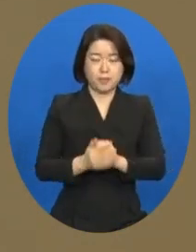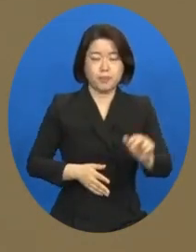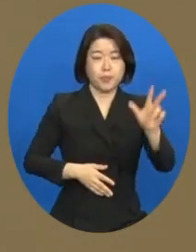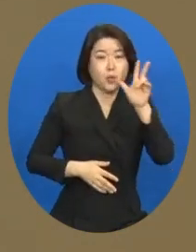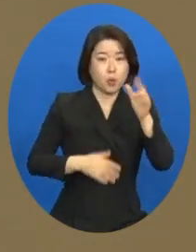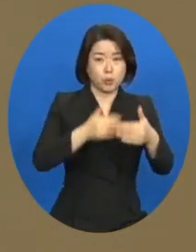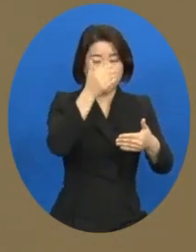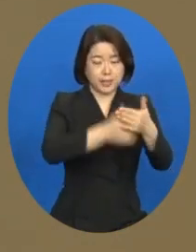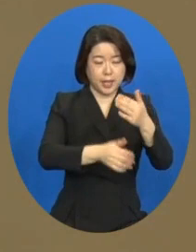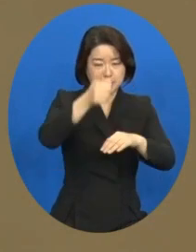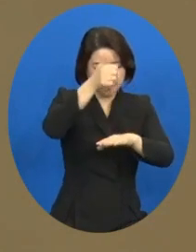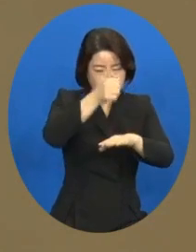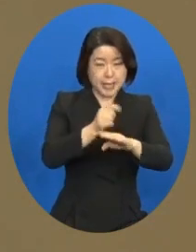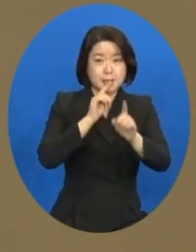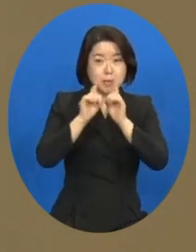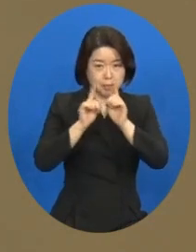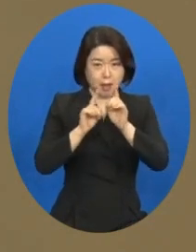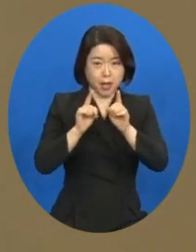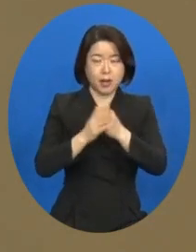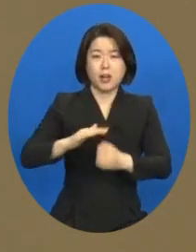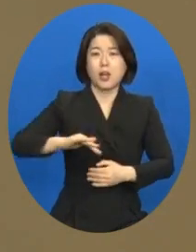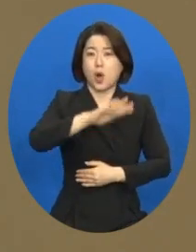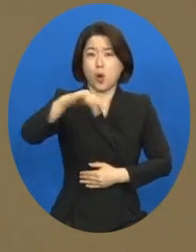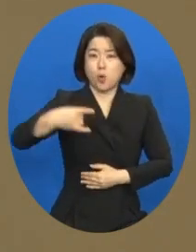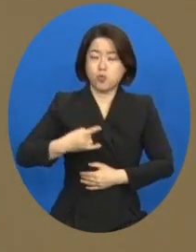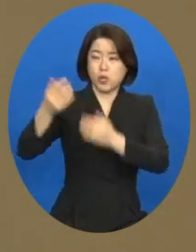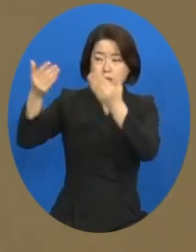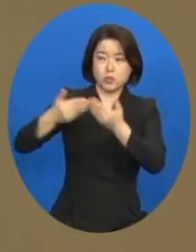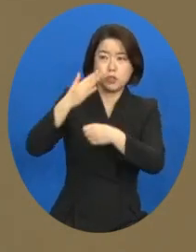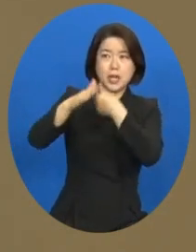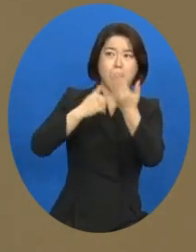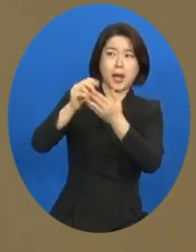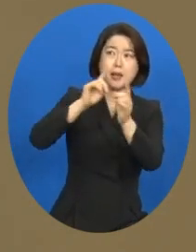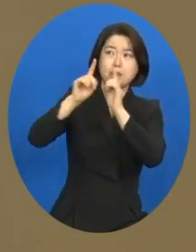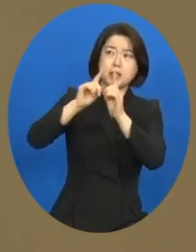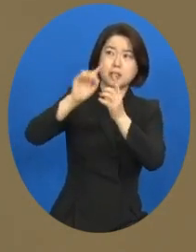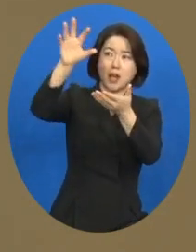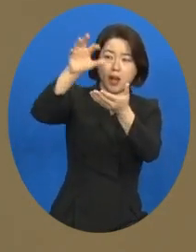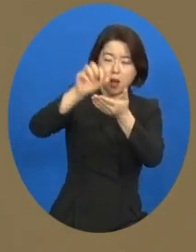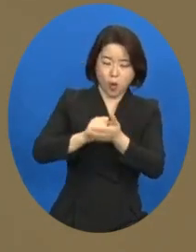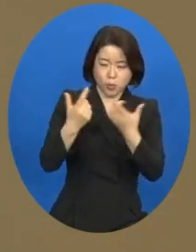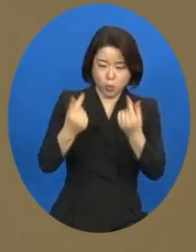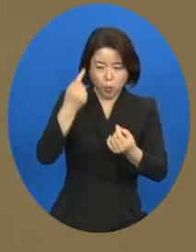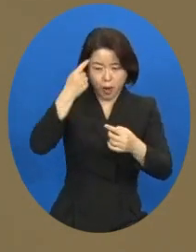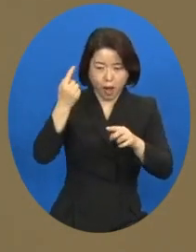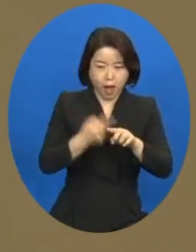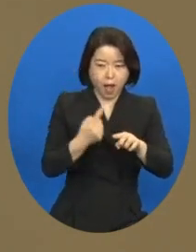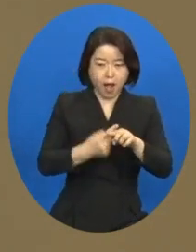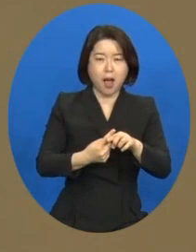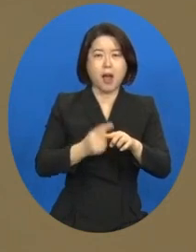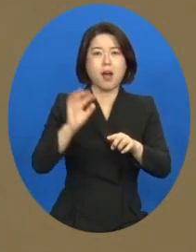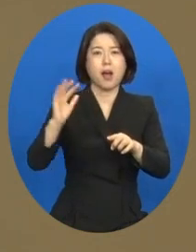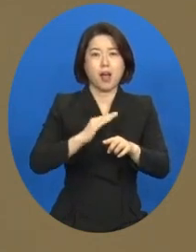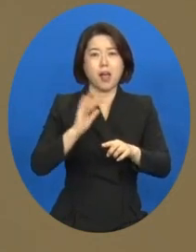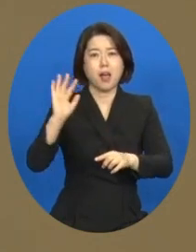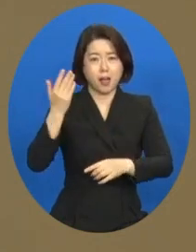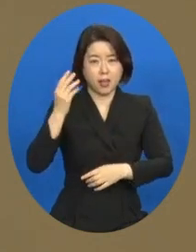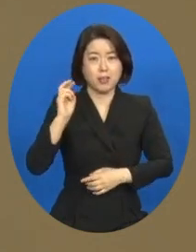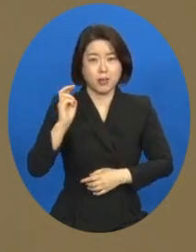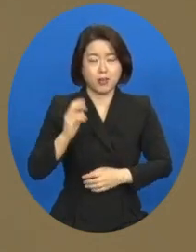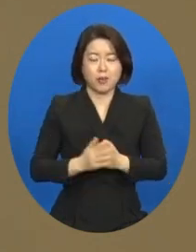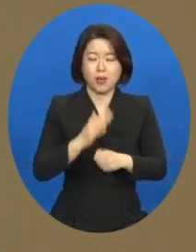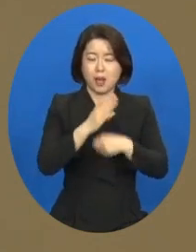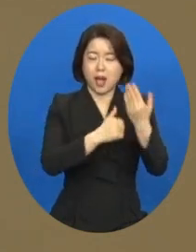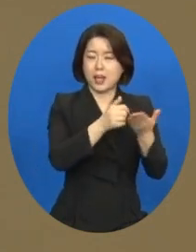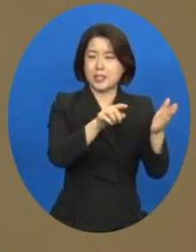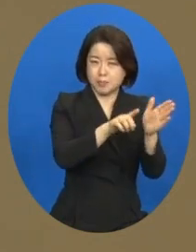여호수아가 남긴 유언이 우리에게 주시는 하나님의 말씀으로 받아들여져야 돼요. 여러분, 하나님을 믿는